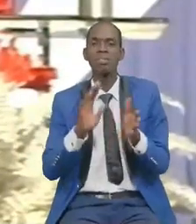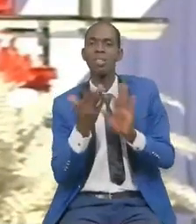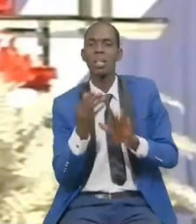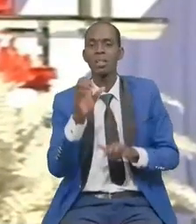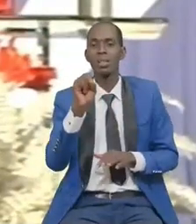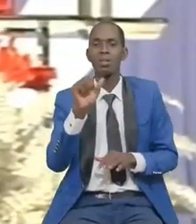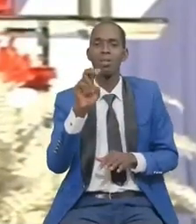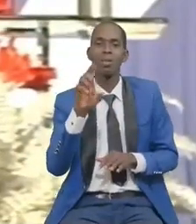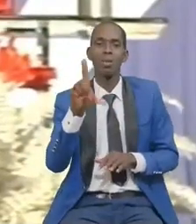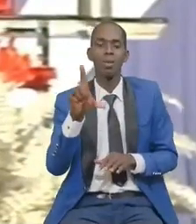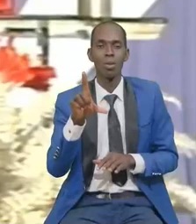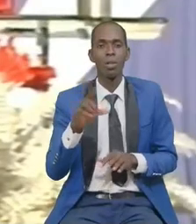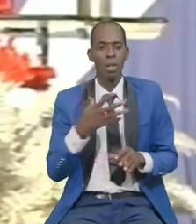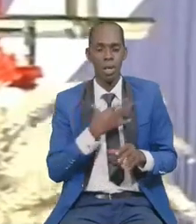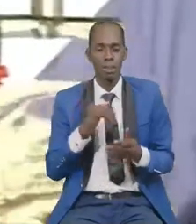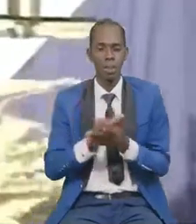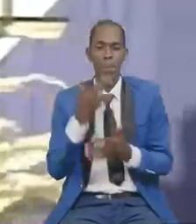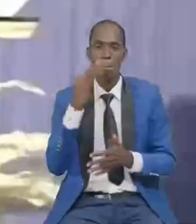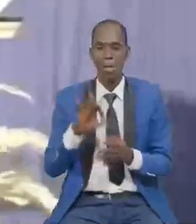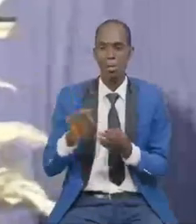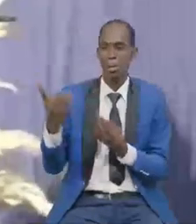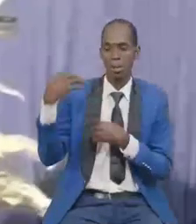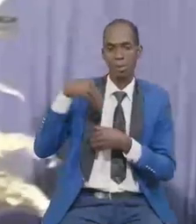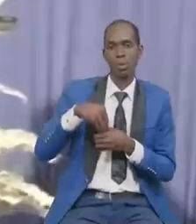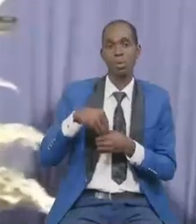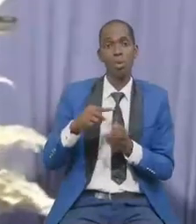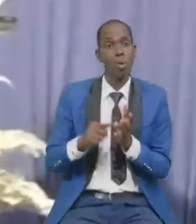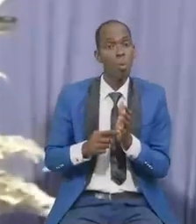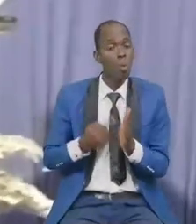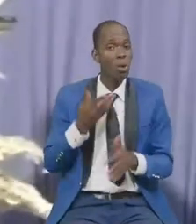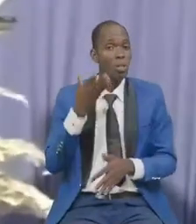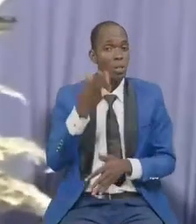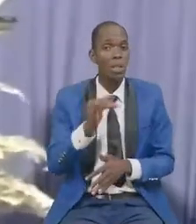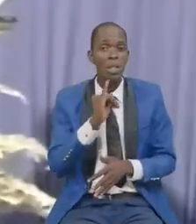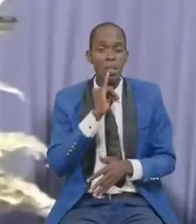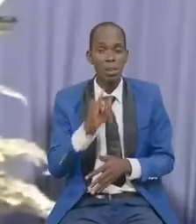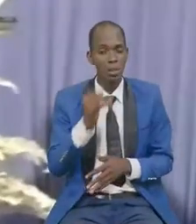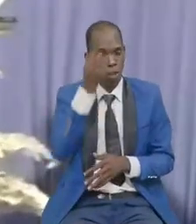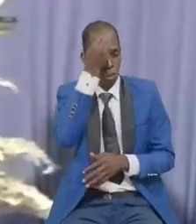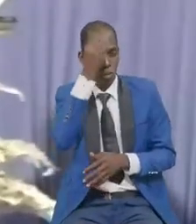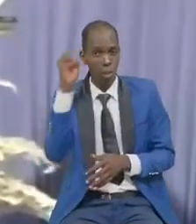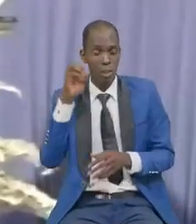entre. Une fois qu'il y a la rébellion, comme dans la vie de Saül,